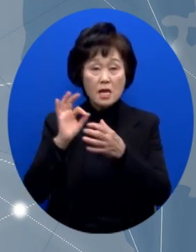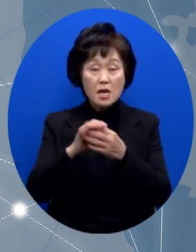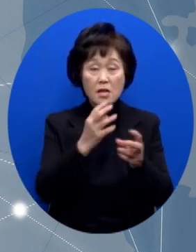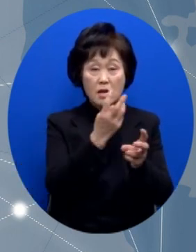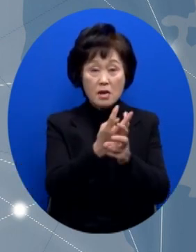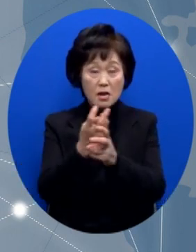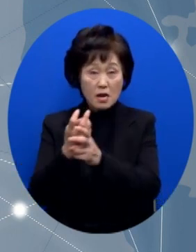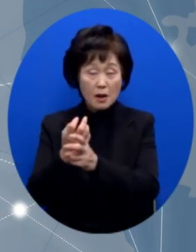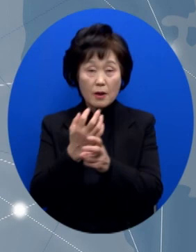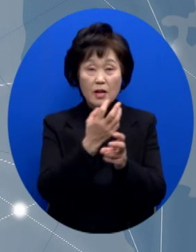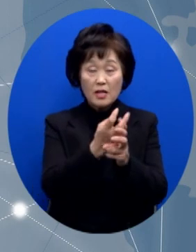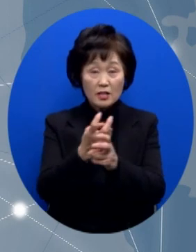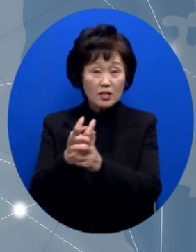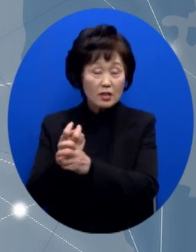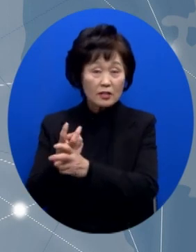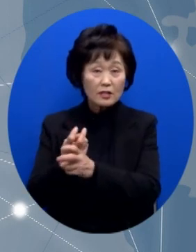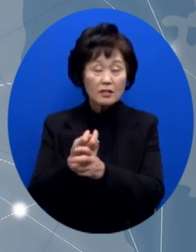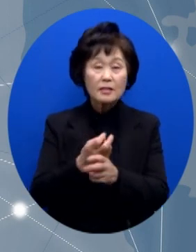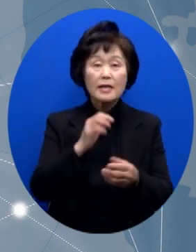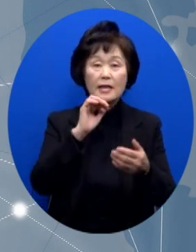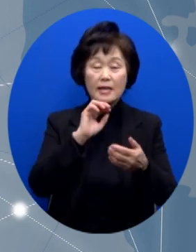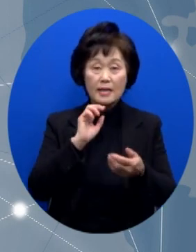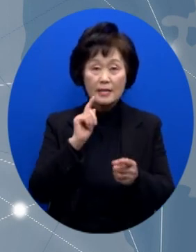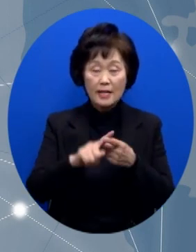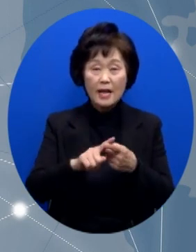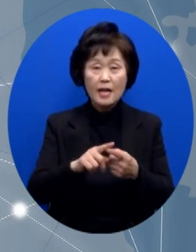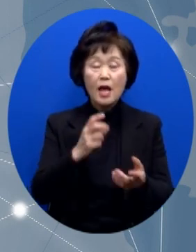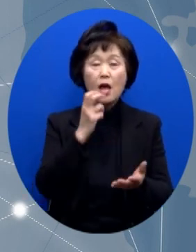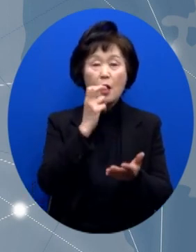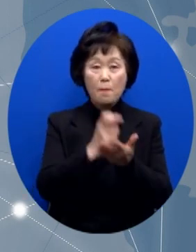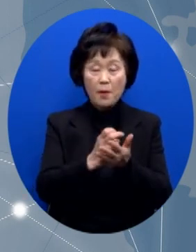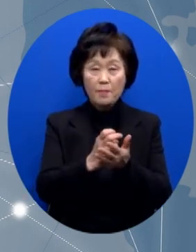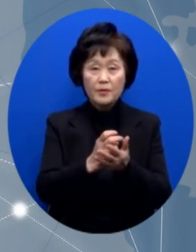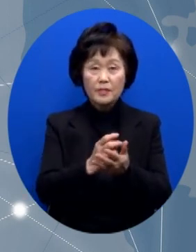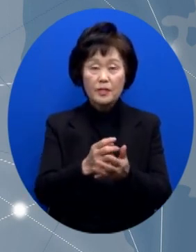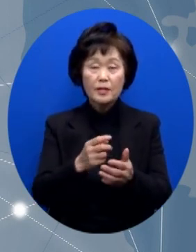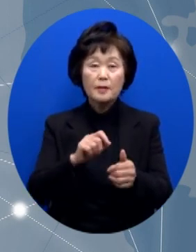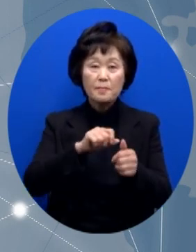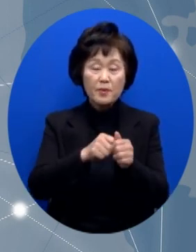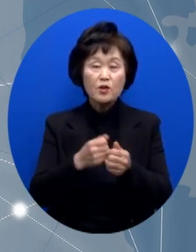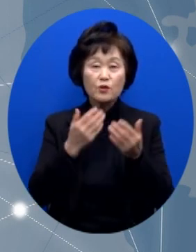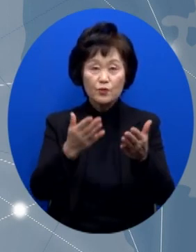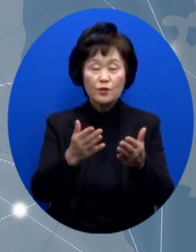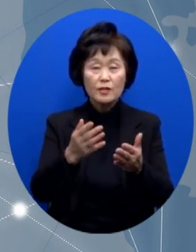법적 조치를 취할 것이라고 밝혔습니다. 지금까지 월드미션 브리핑이었습니다.